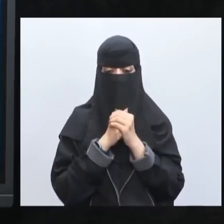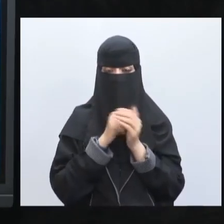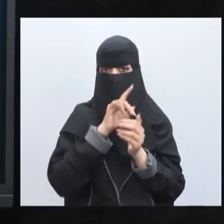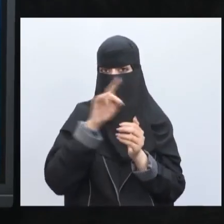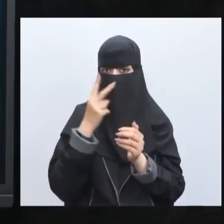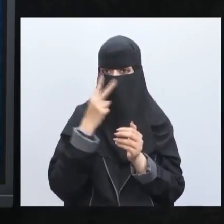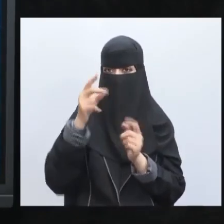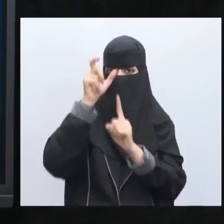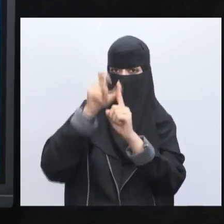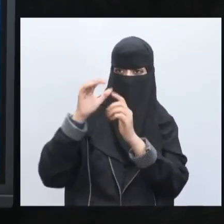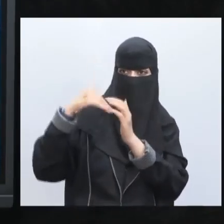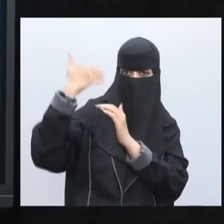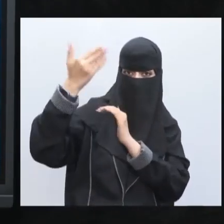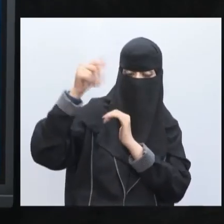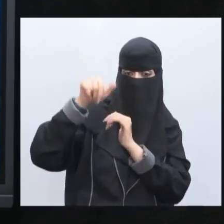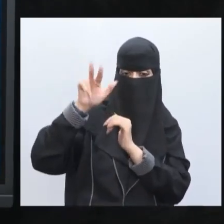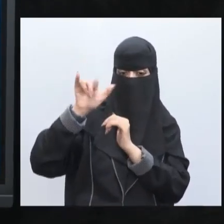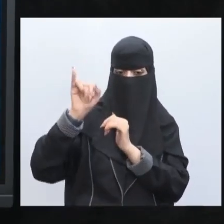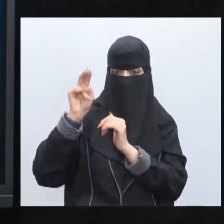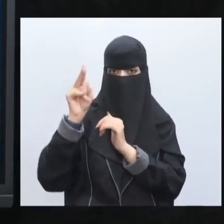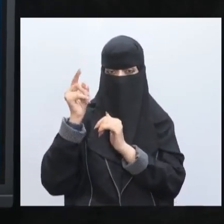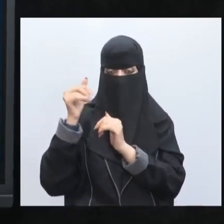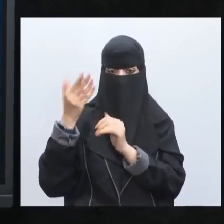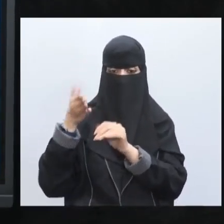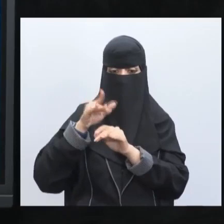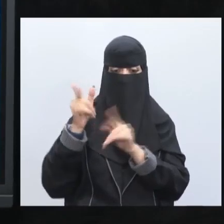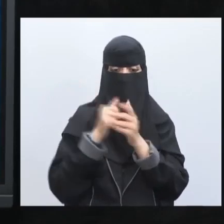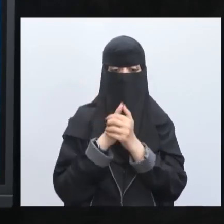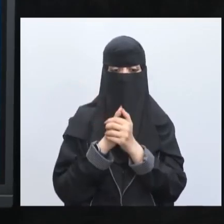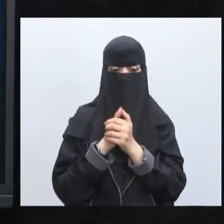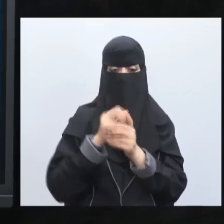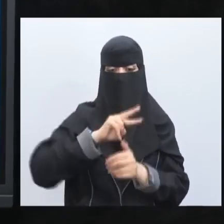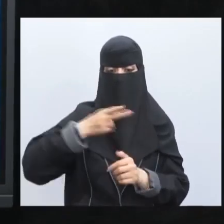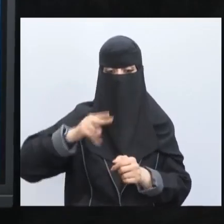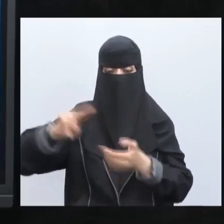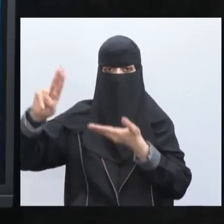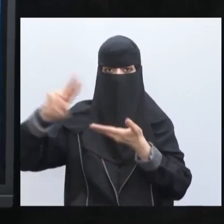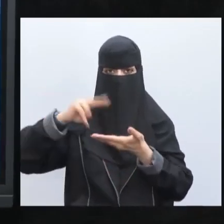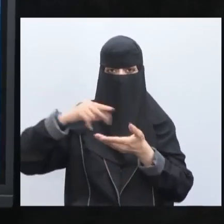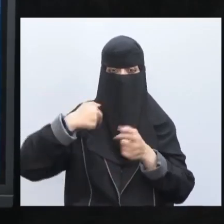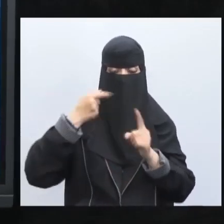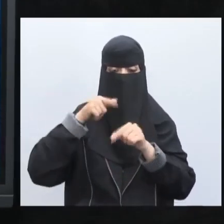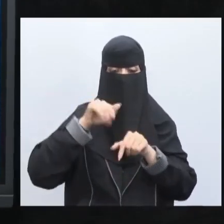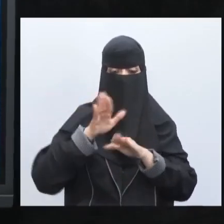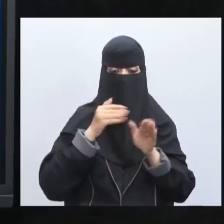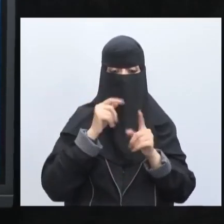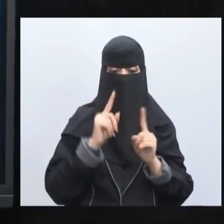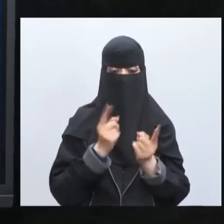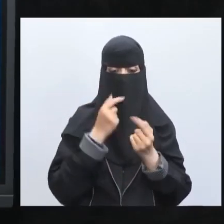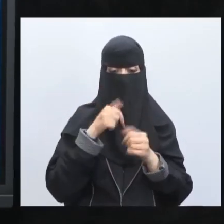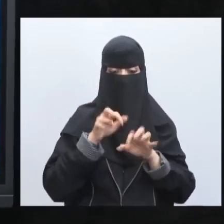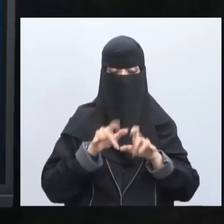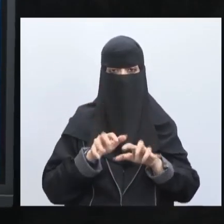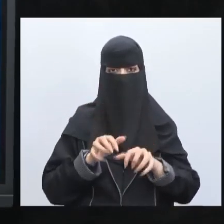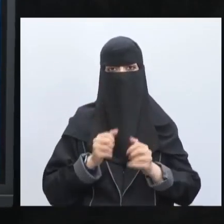عدم رؤيه رد الفعل المتنمر عليه ثلاثه تنوع الوسائل